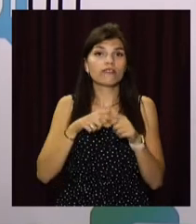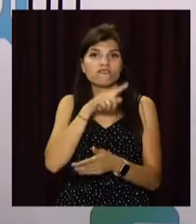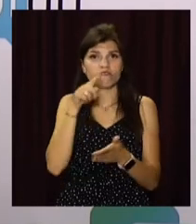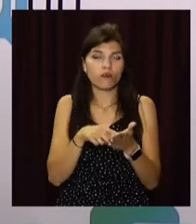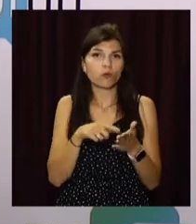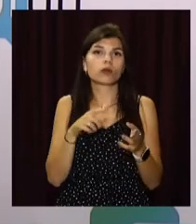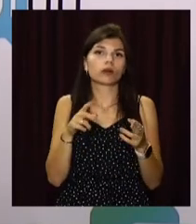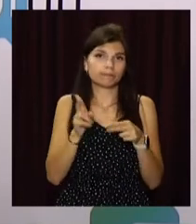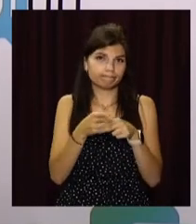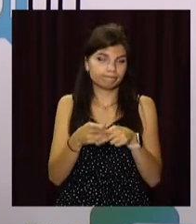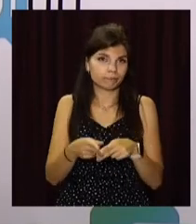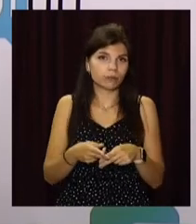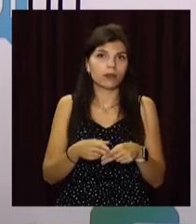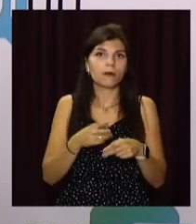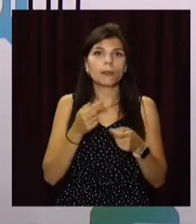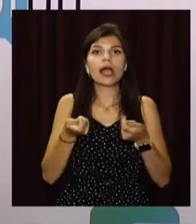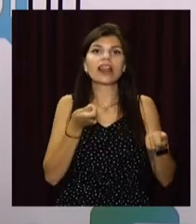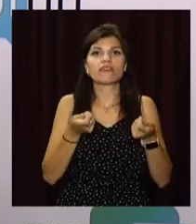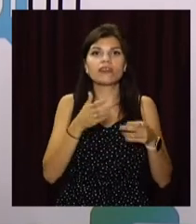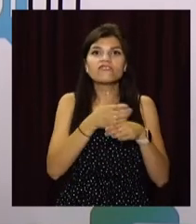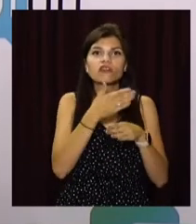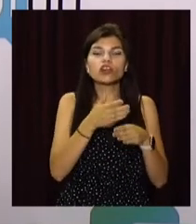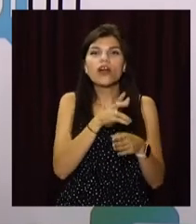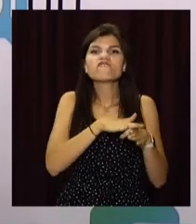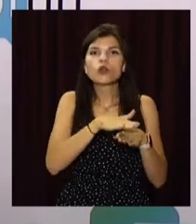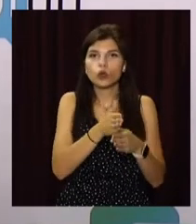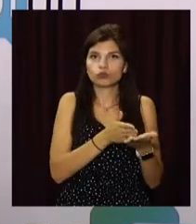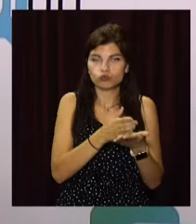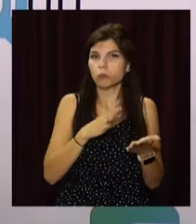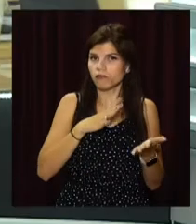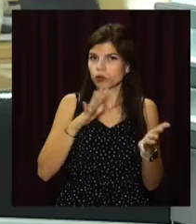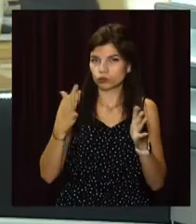бути врегульовано там на рівні там керівника відділу державної виконавчої служби.